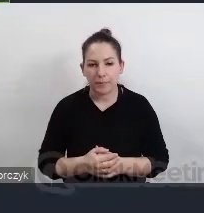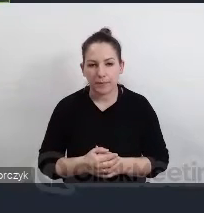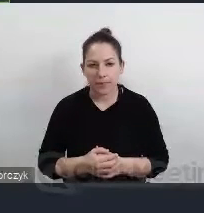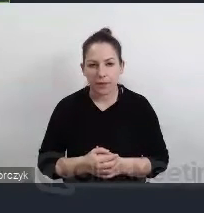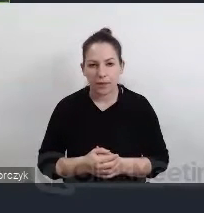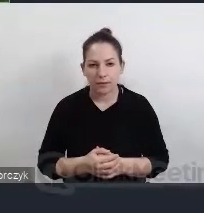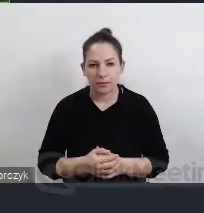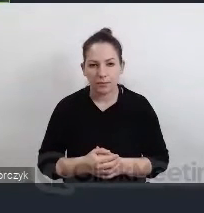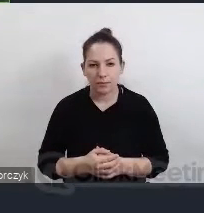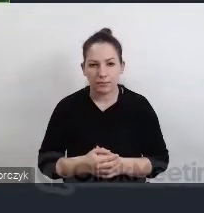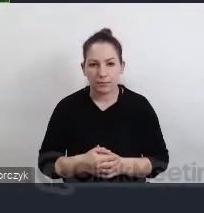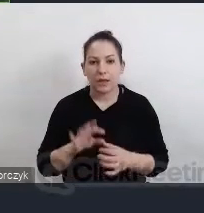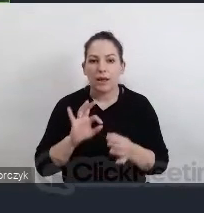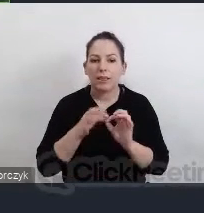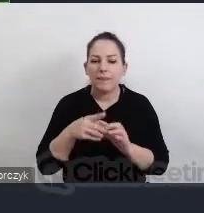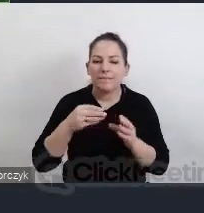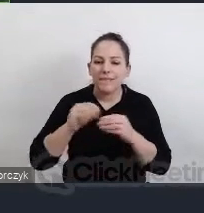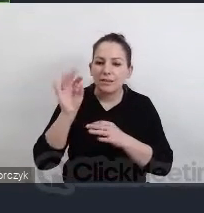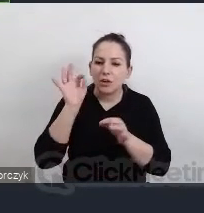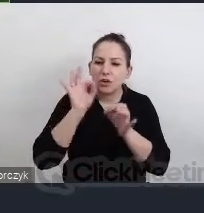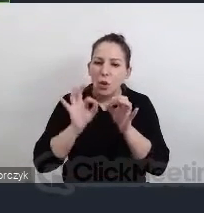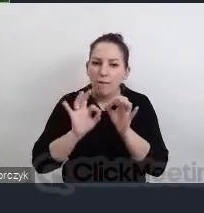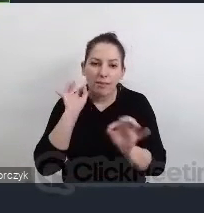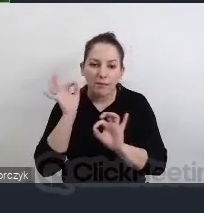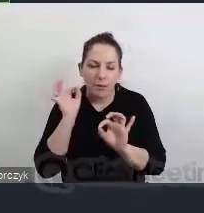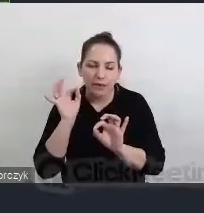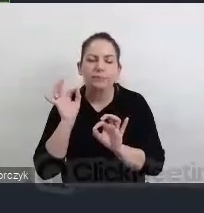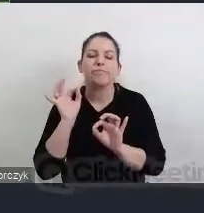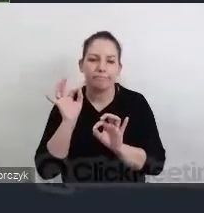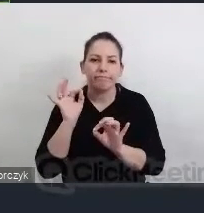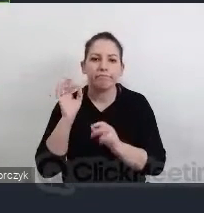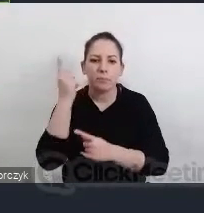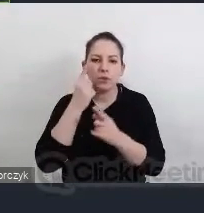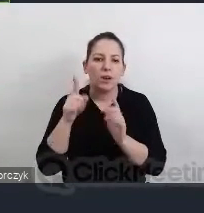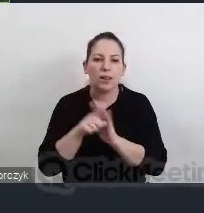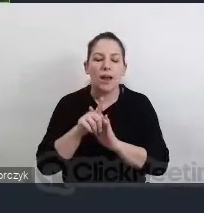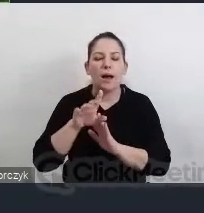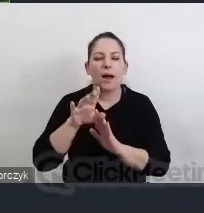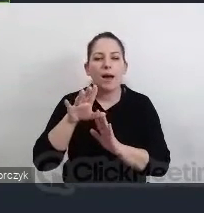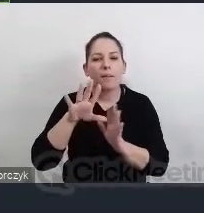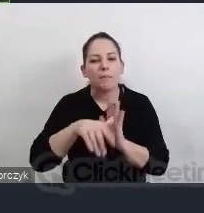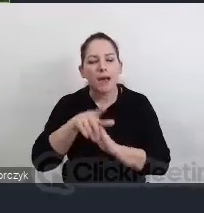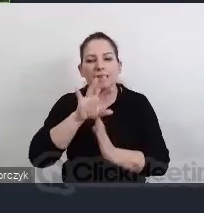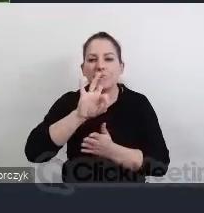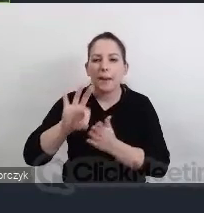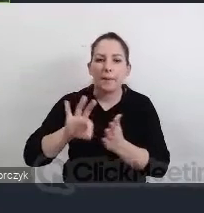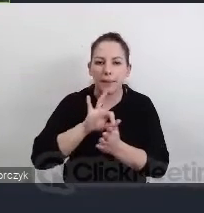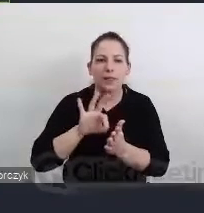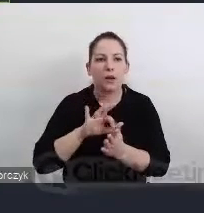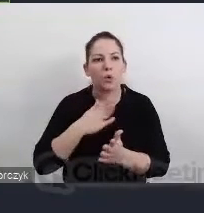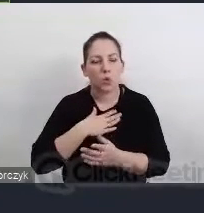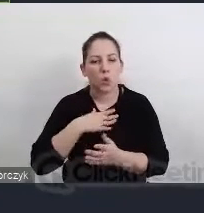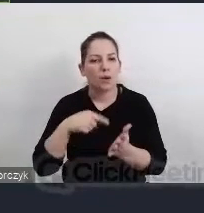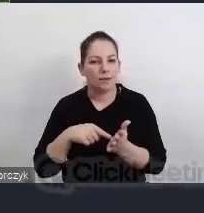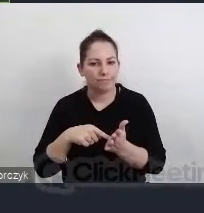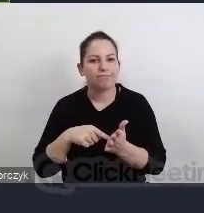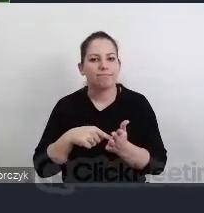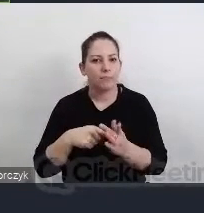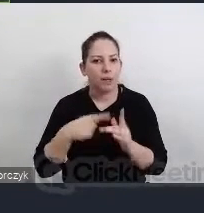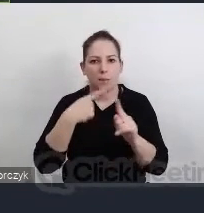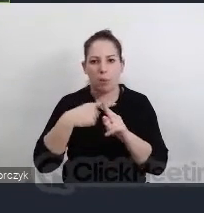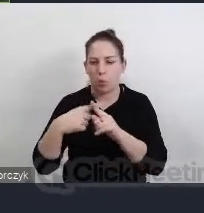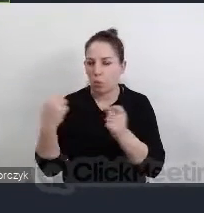jakby tu była większa szczegółowość tych danych, myślę, że dla miast gmin byłoby to z dużą